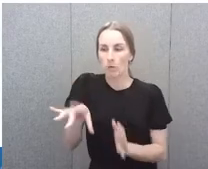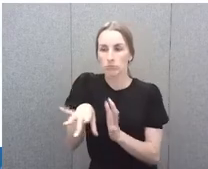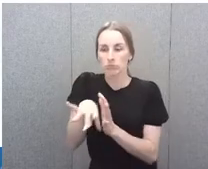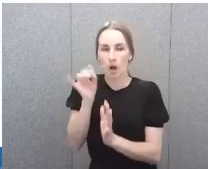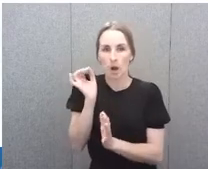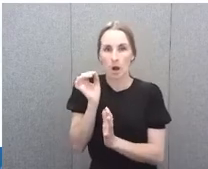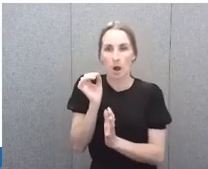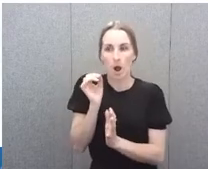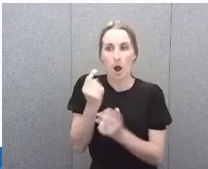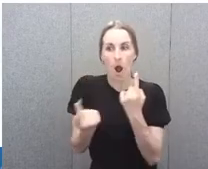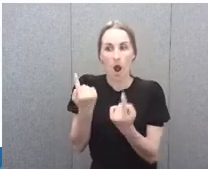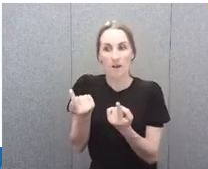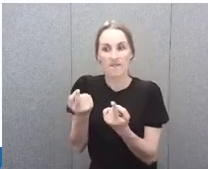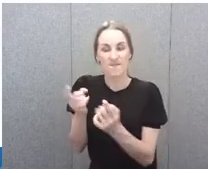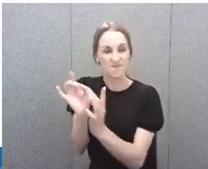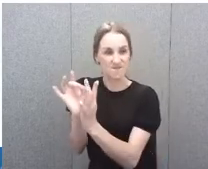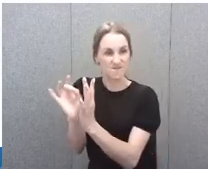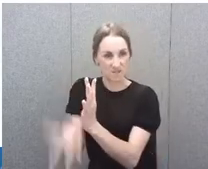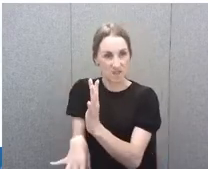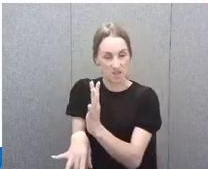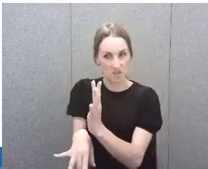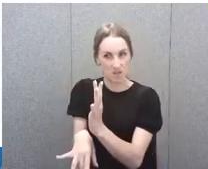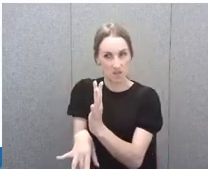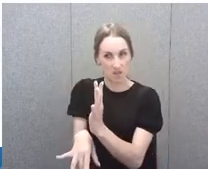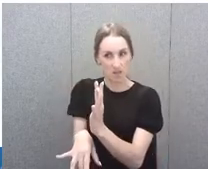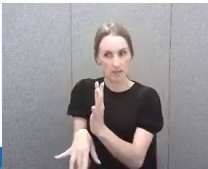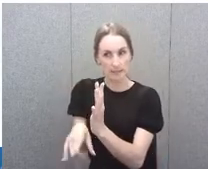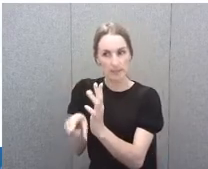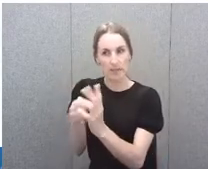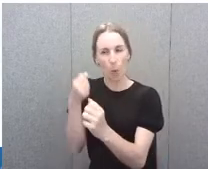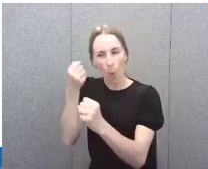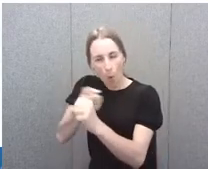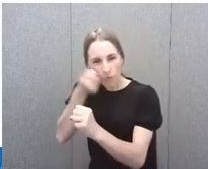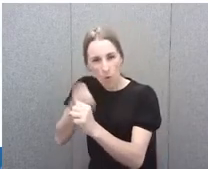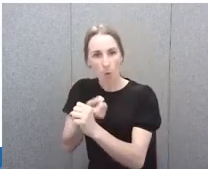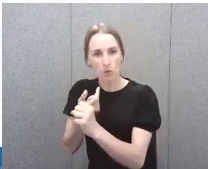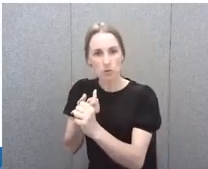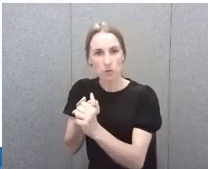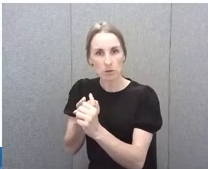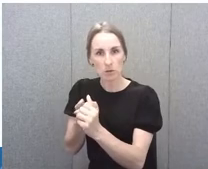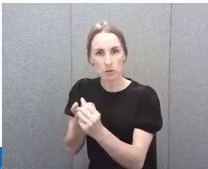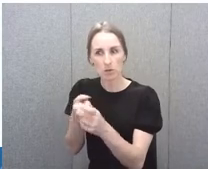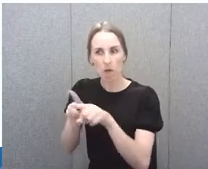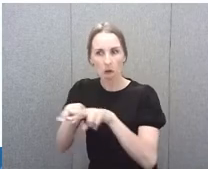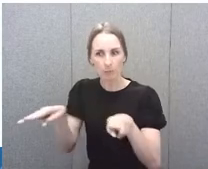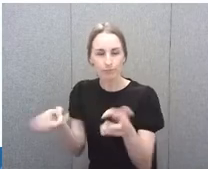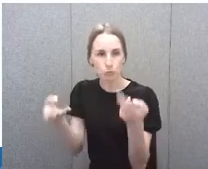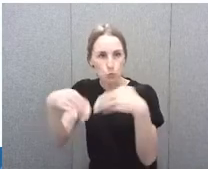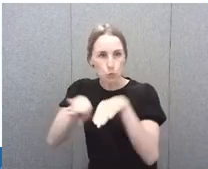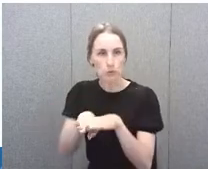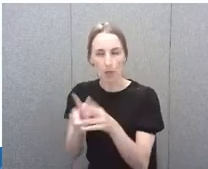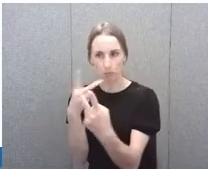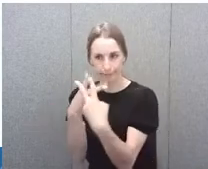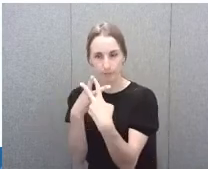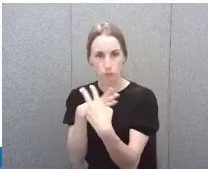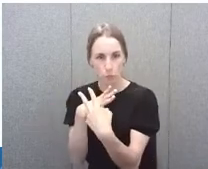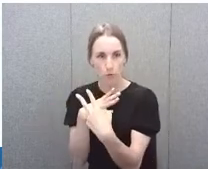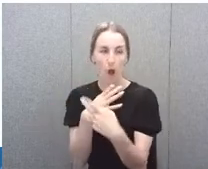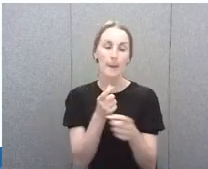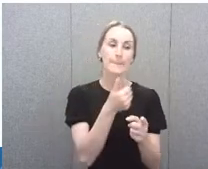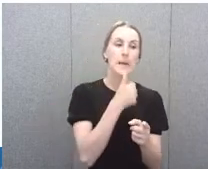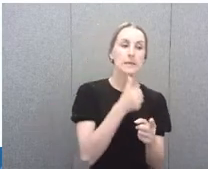для Ольги выбрать остаться там и там на месте пытаться бороться. Ее также